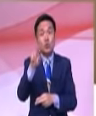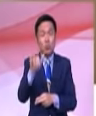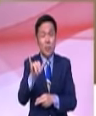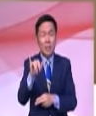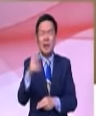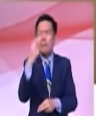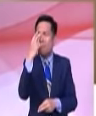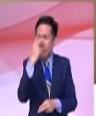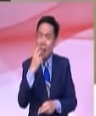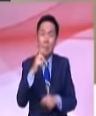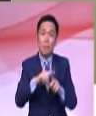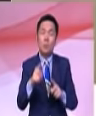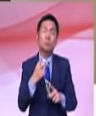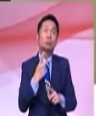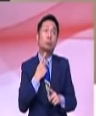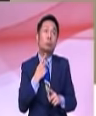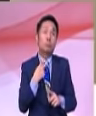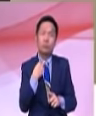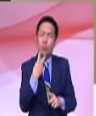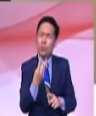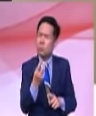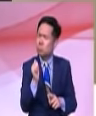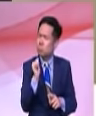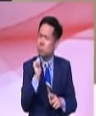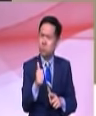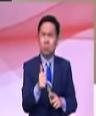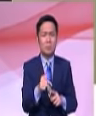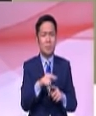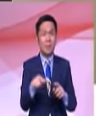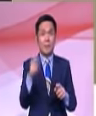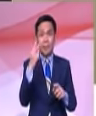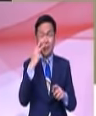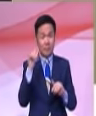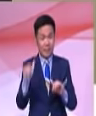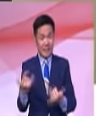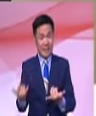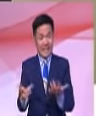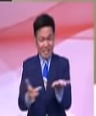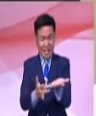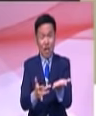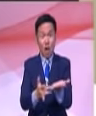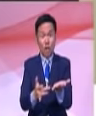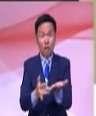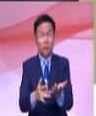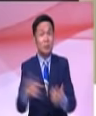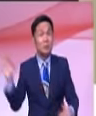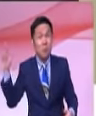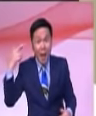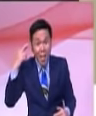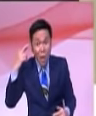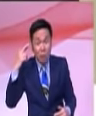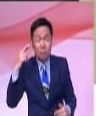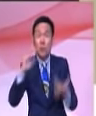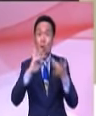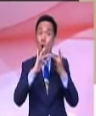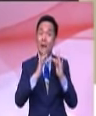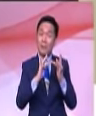OKU penglihatan. Beliau mengakui aplikasi terkini berkaitan teknologi penyiaran radio dalam